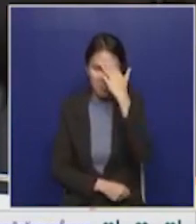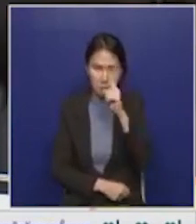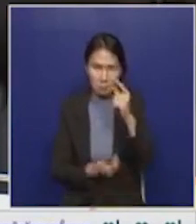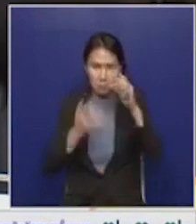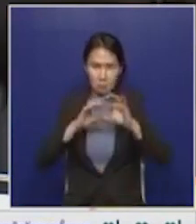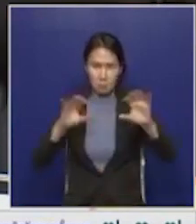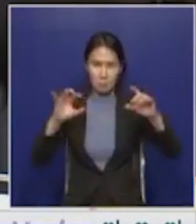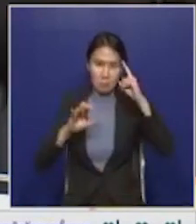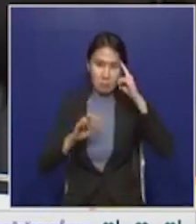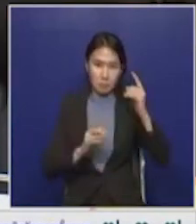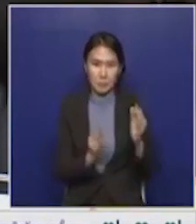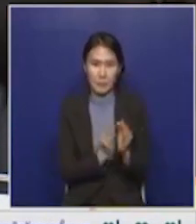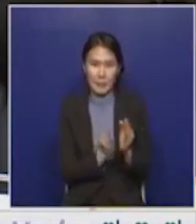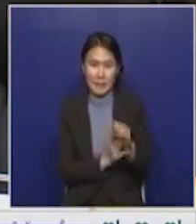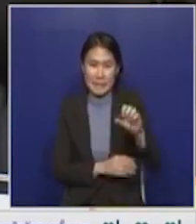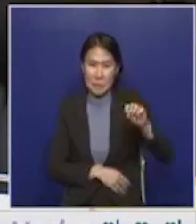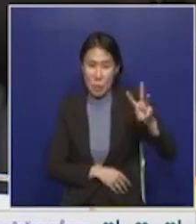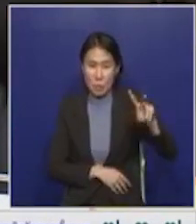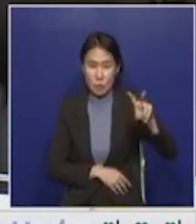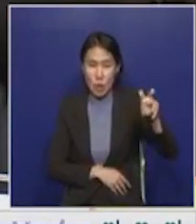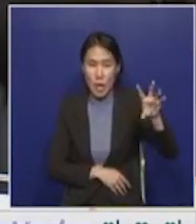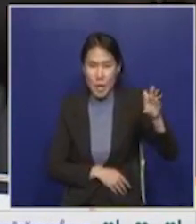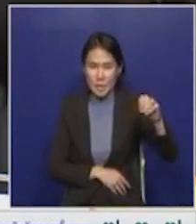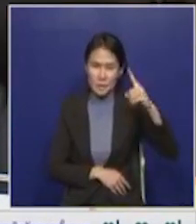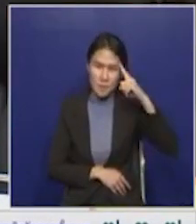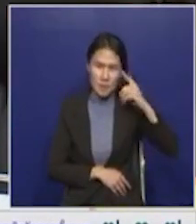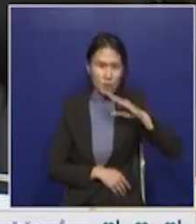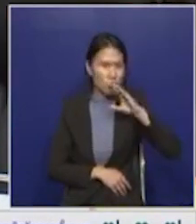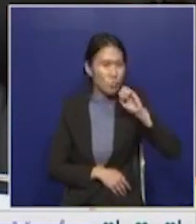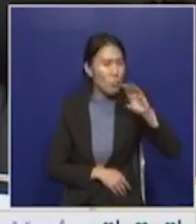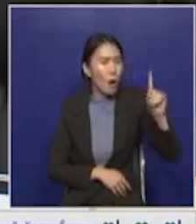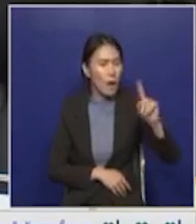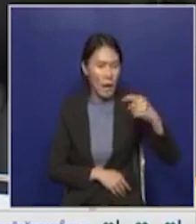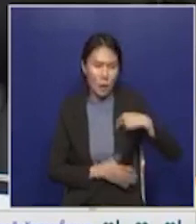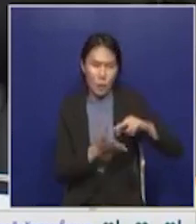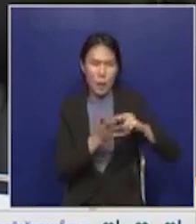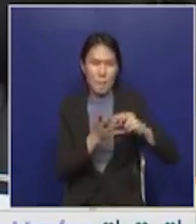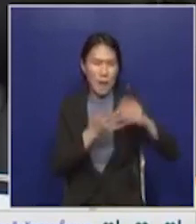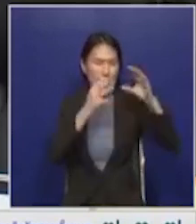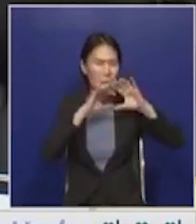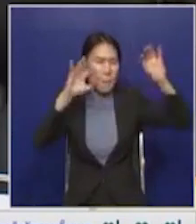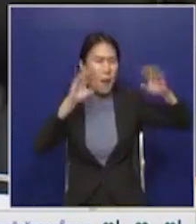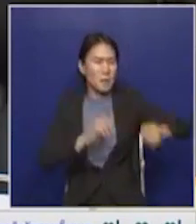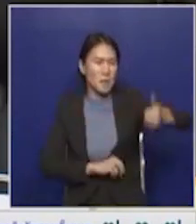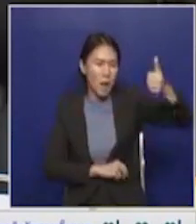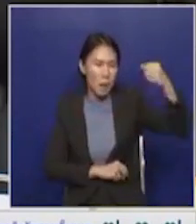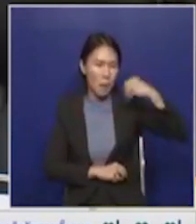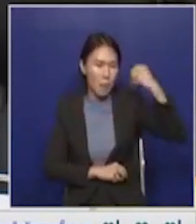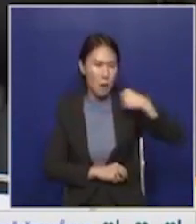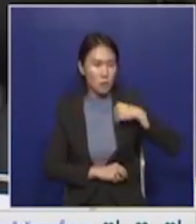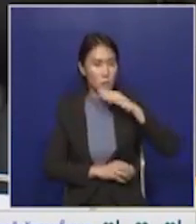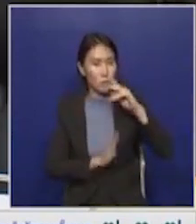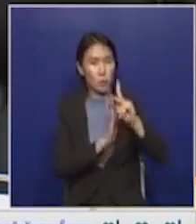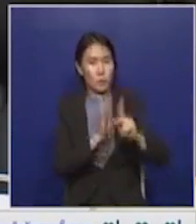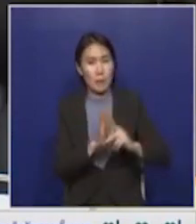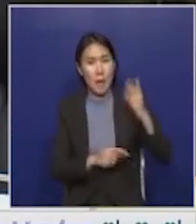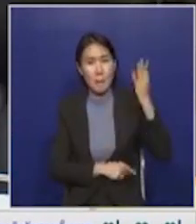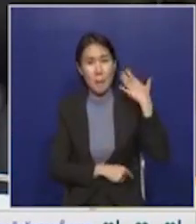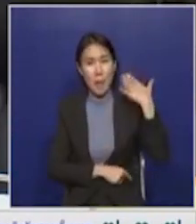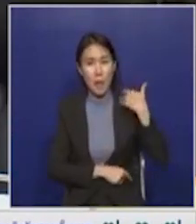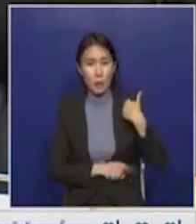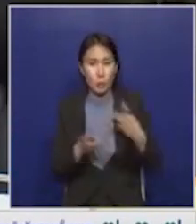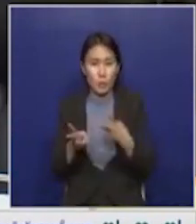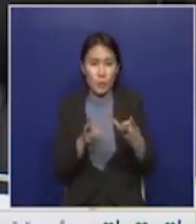รัฐบาลบวกเสียงสว250โบสถ์ยังไงรัฐบาลออกกฎหมายมาก็ชนะกฎหมายที่ออกไปแล้วนะครับกฎหมาย